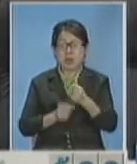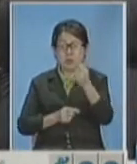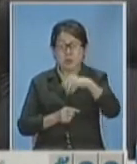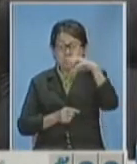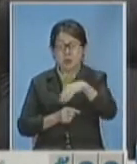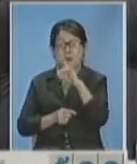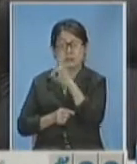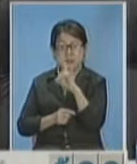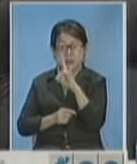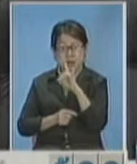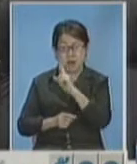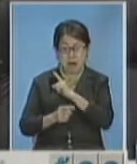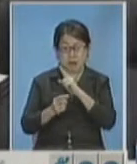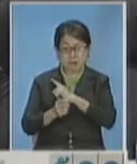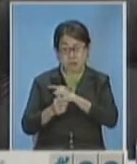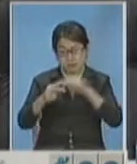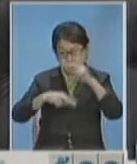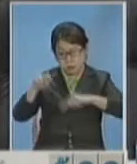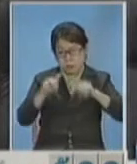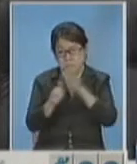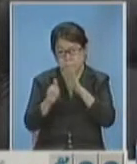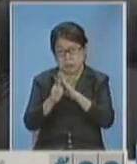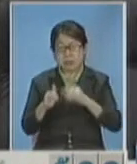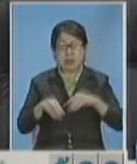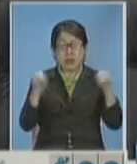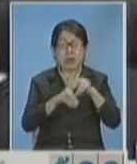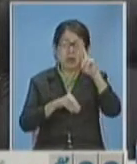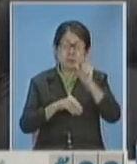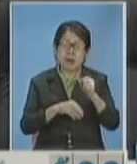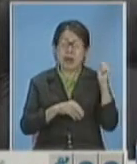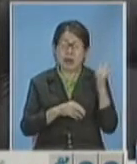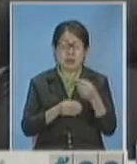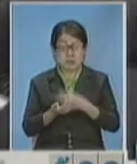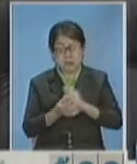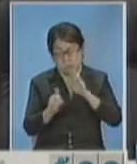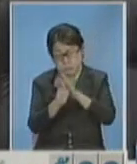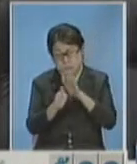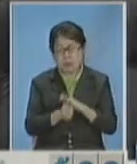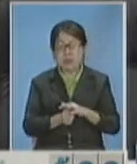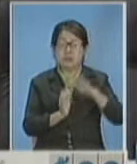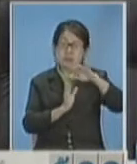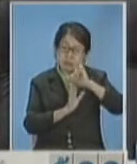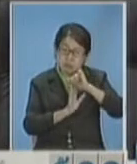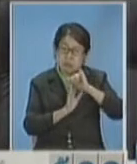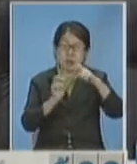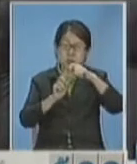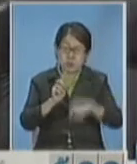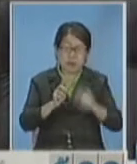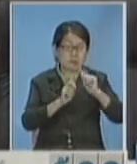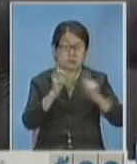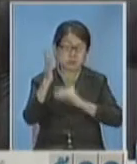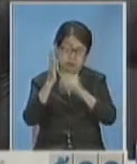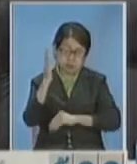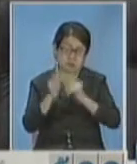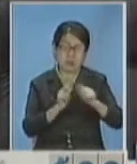ว์ดูแลสวนสัตว์ทั่วประเทศนะคะสวนสัตว์ดุสิตที่อยู่หน้ารัฐสภาสวนสัตว์เขาเขียวสวนสัตว์เชียงใหม่สวนสัตว์เปิดทั่วประเทศเนี่ยค่ะ